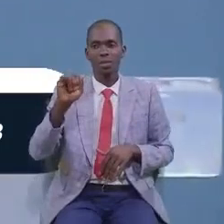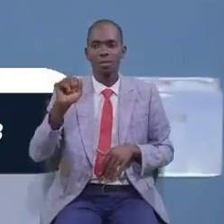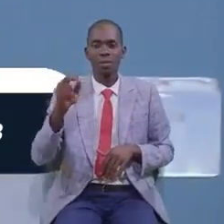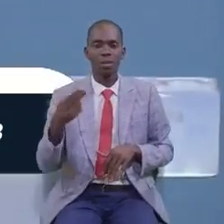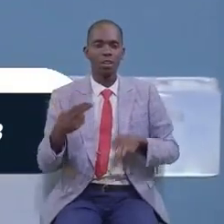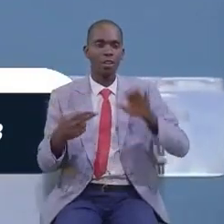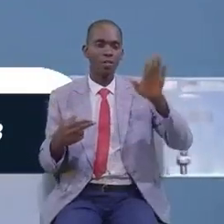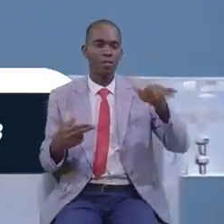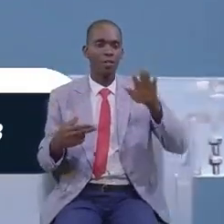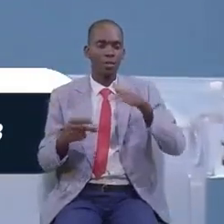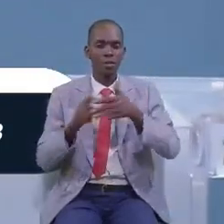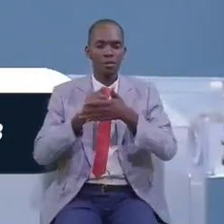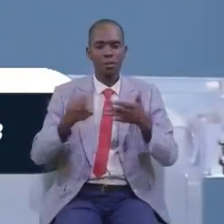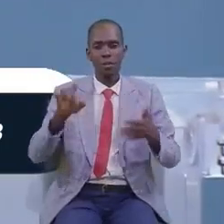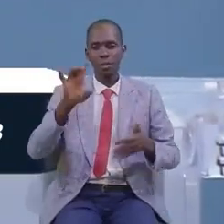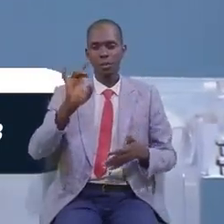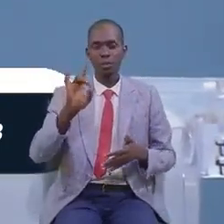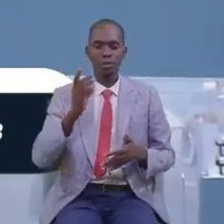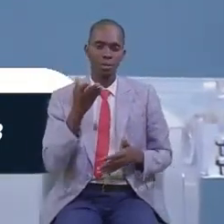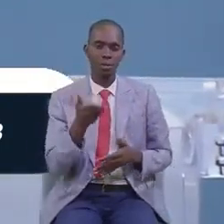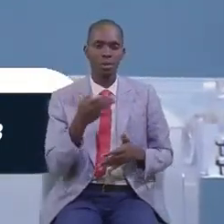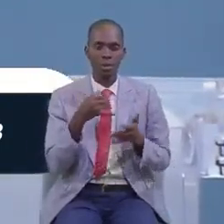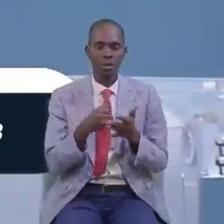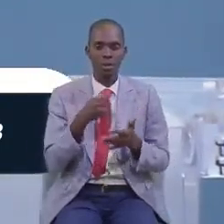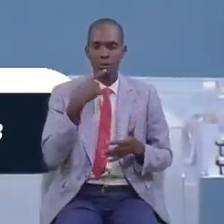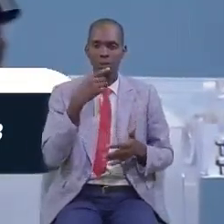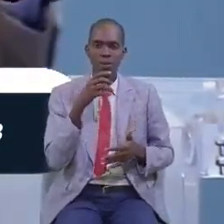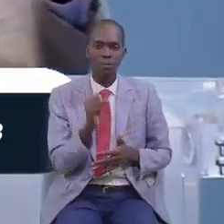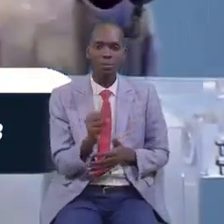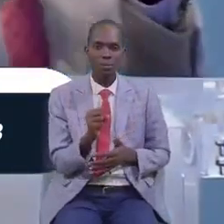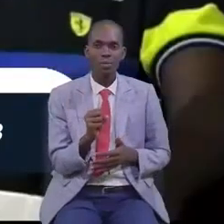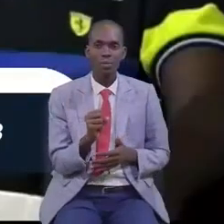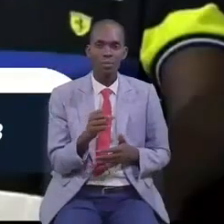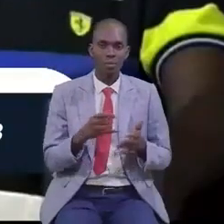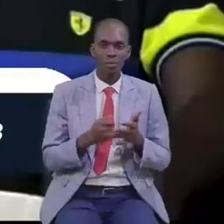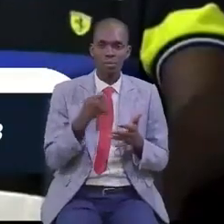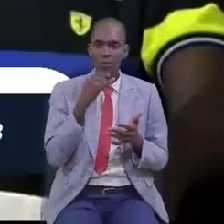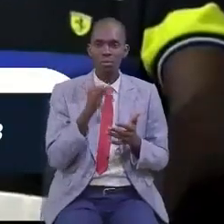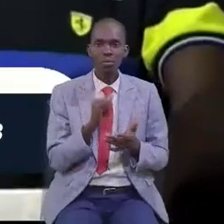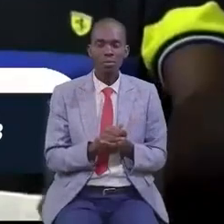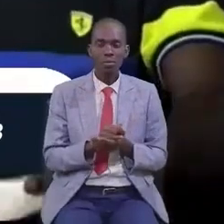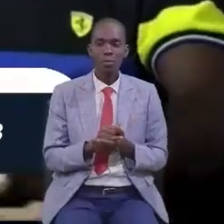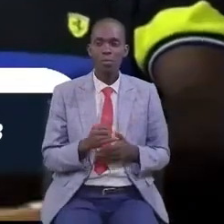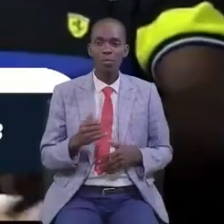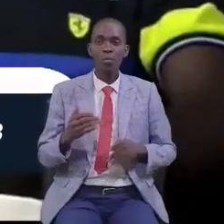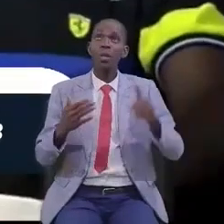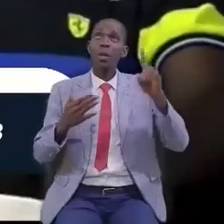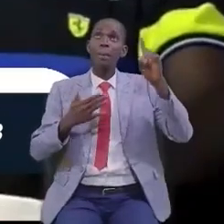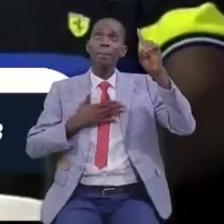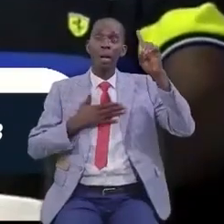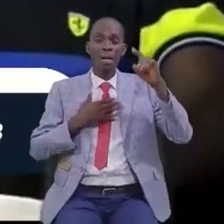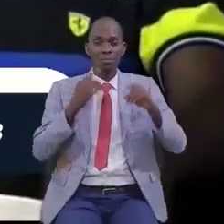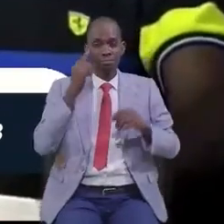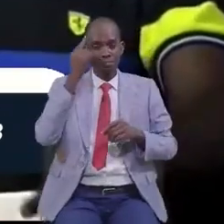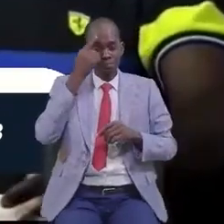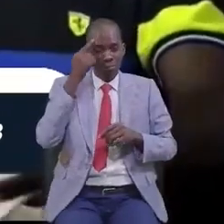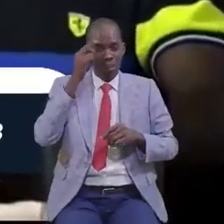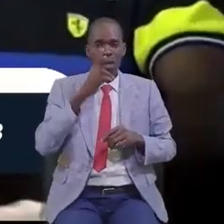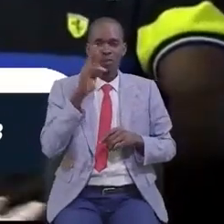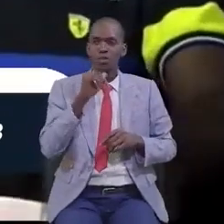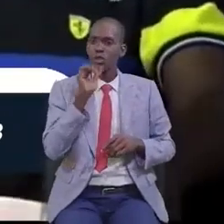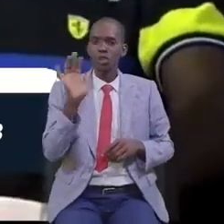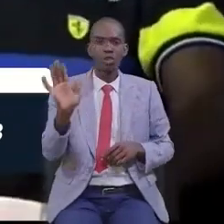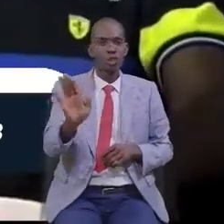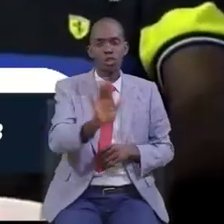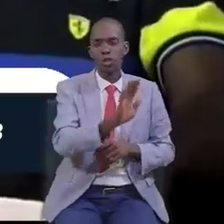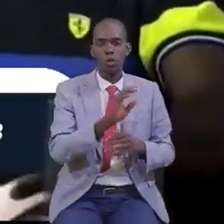verse 8 there, అక్కడ 8వ వచనం నుంచి మనం చూడగలిగితే, my thoughts and not your thoughts. యెషయాగ్రంథం